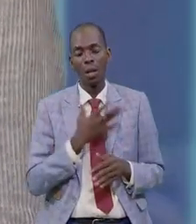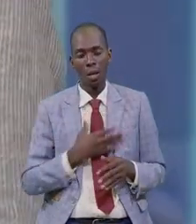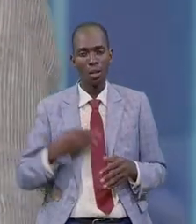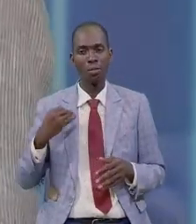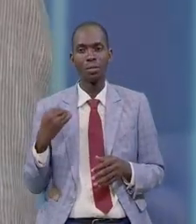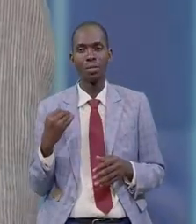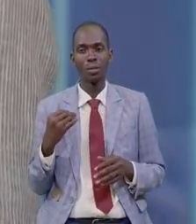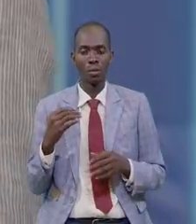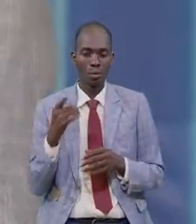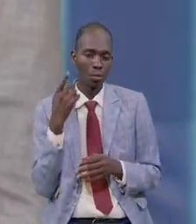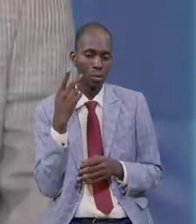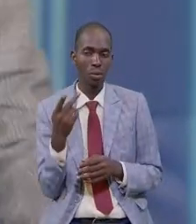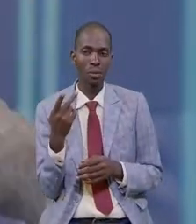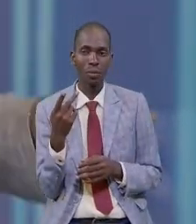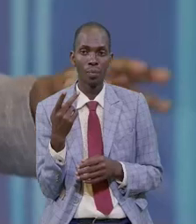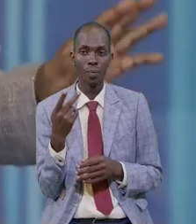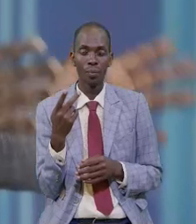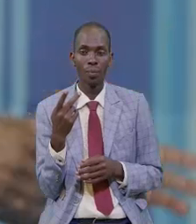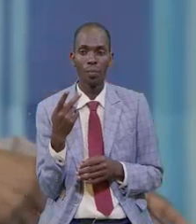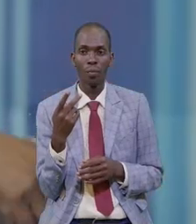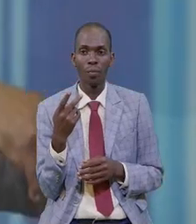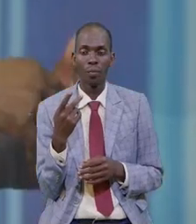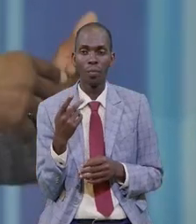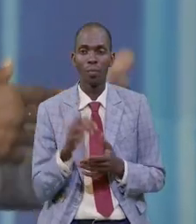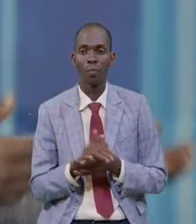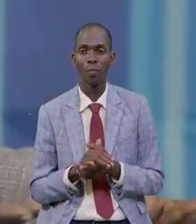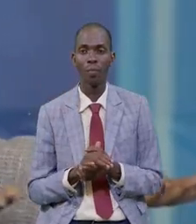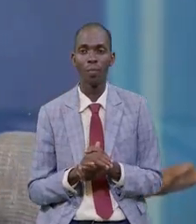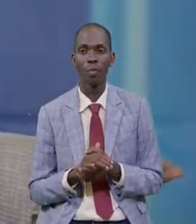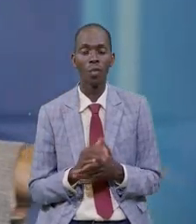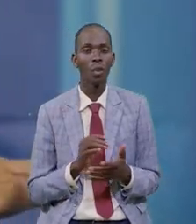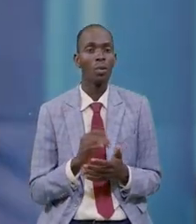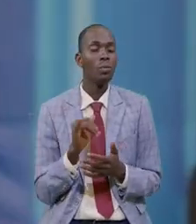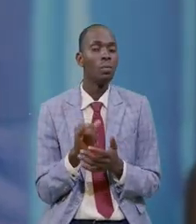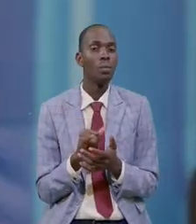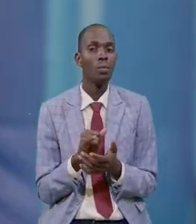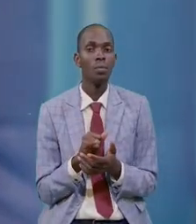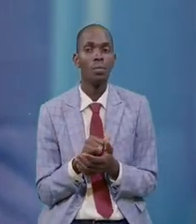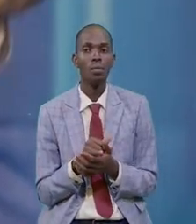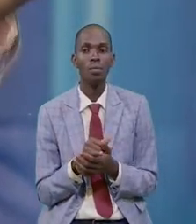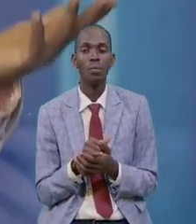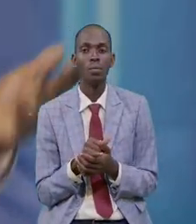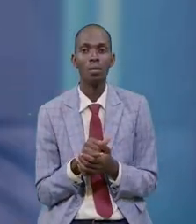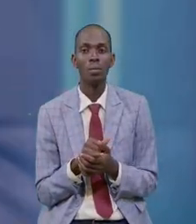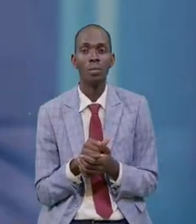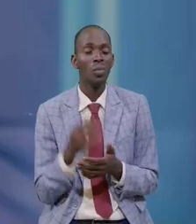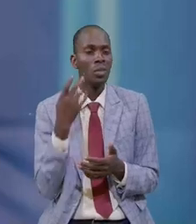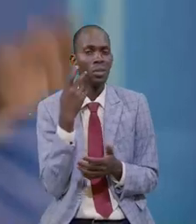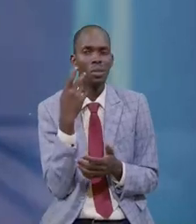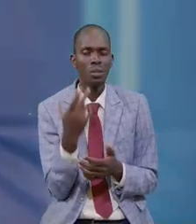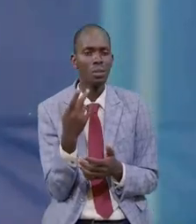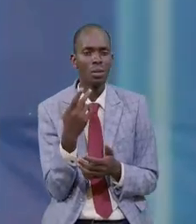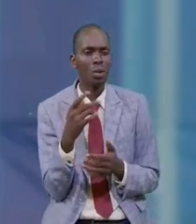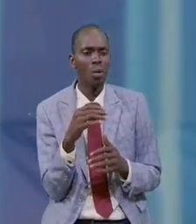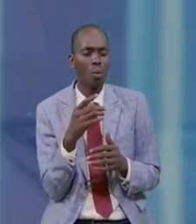voyez vous pour pour le chercher ce qu'il a fait ce qu'il a dit comment le traite pour